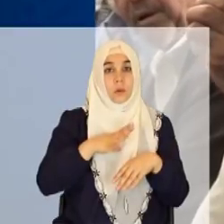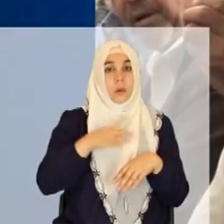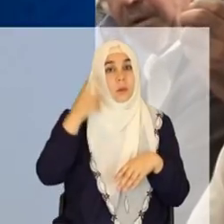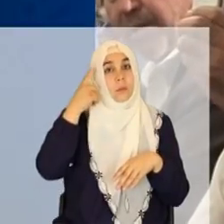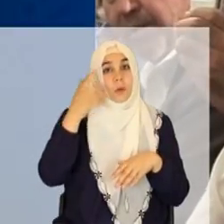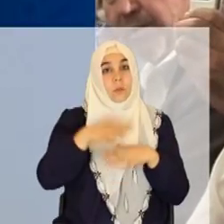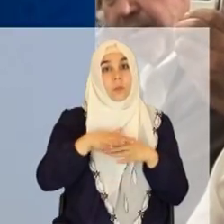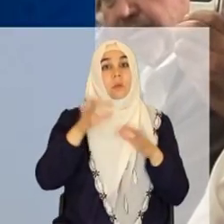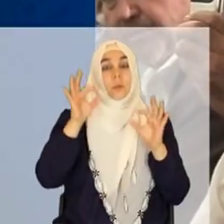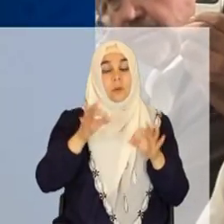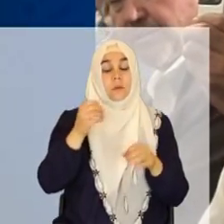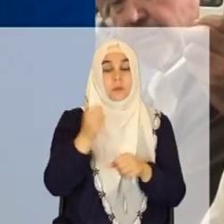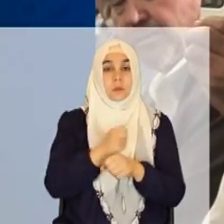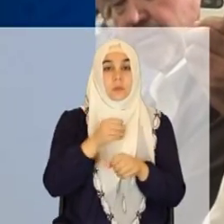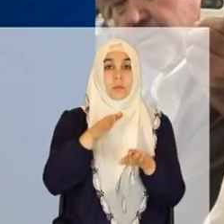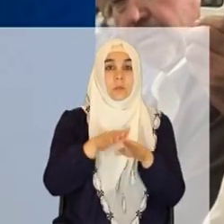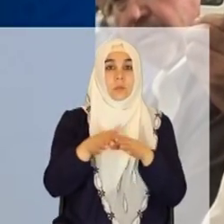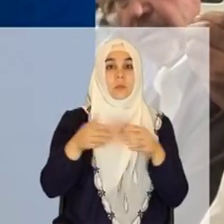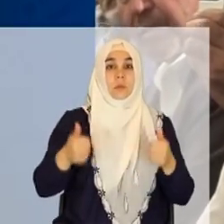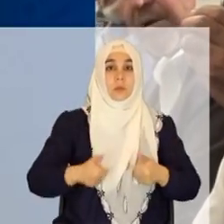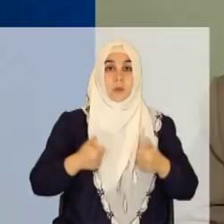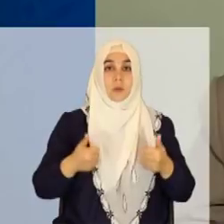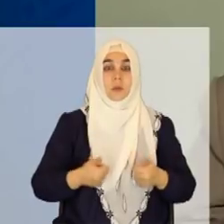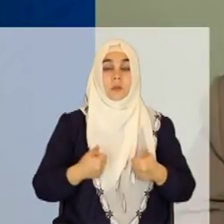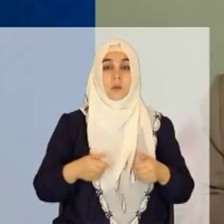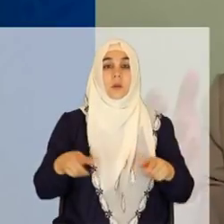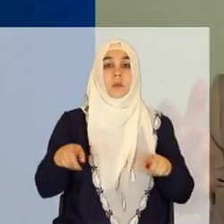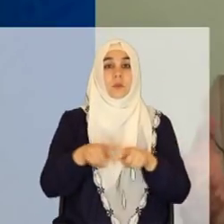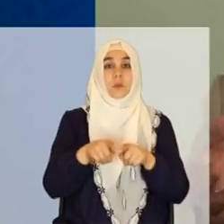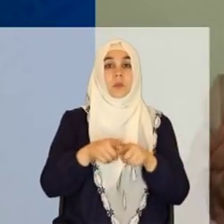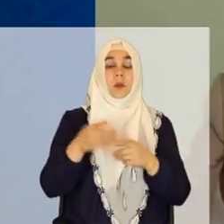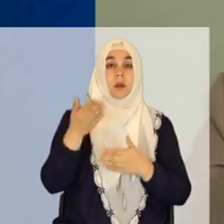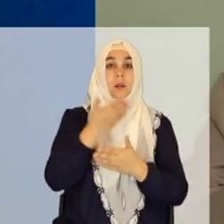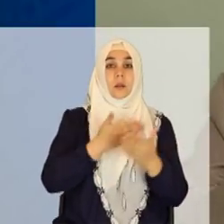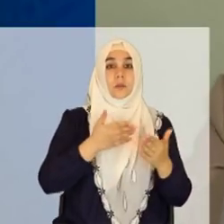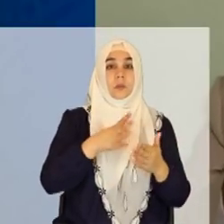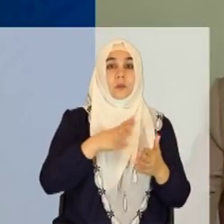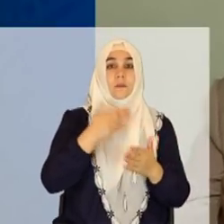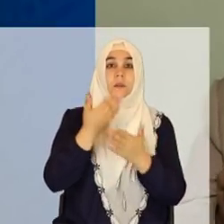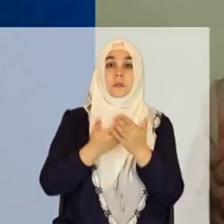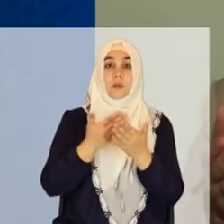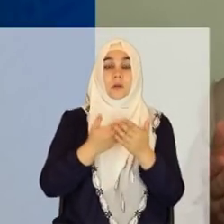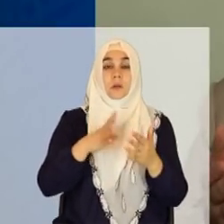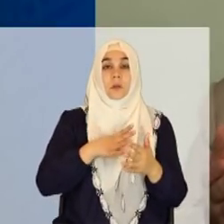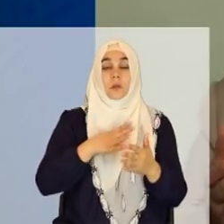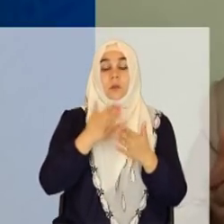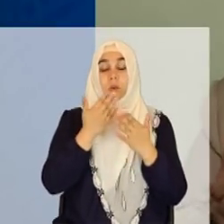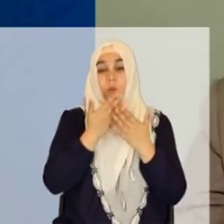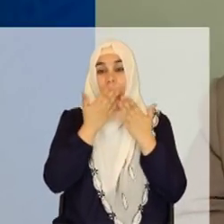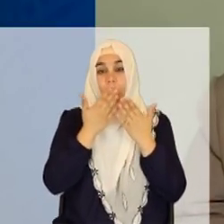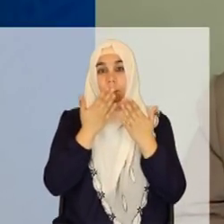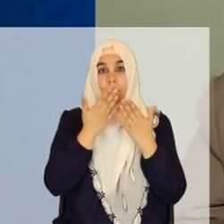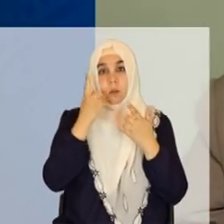bilmagan narsasini bilib, unga amal qilishga o'tadi. Mana shunaqa suhbatlardan, va'z nasihatlardan, o'qigan